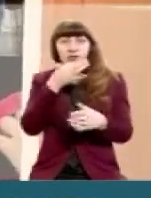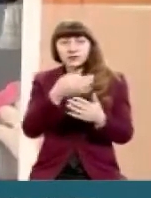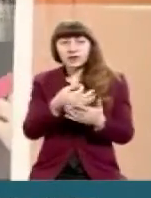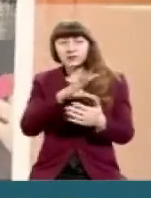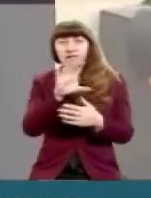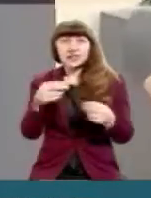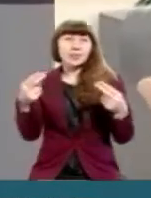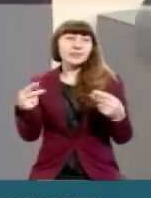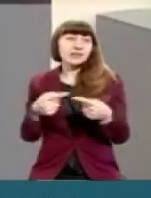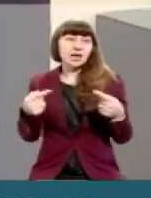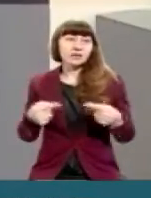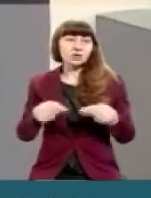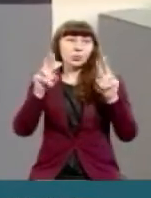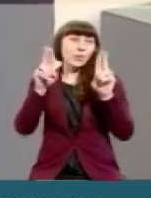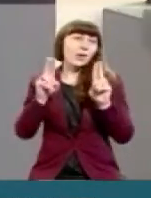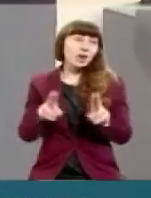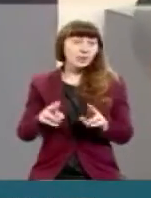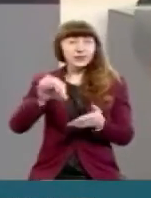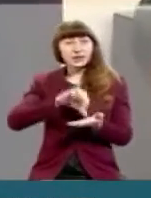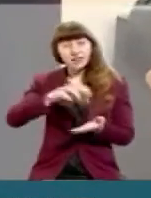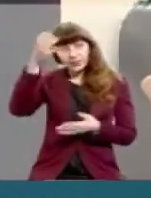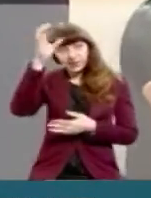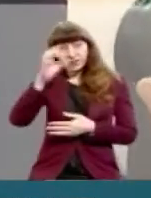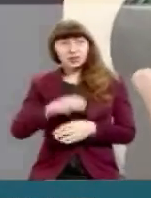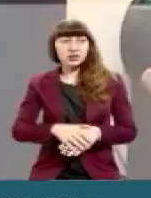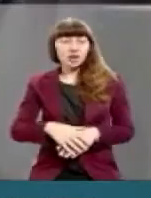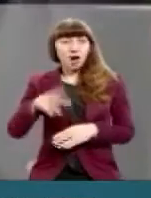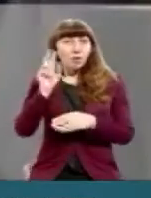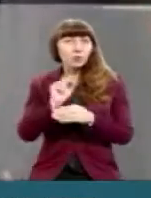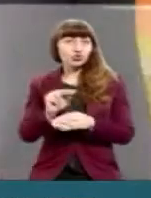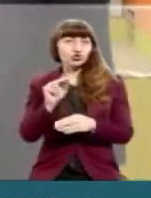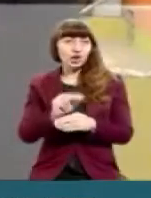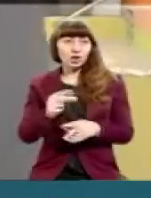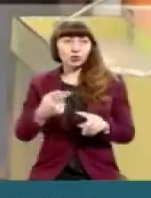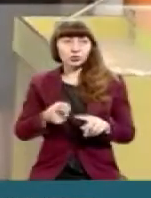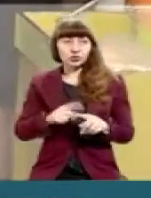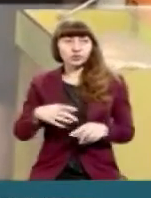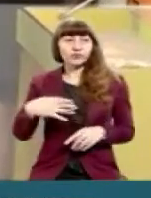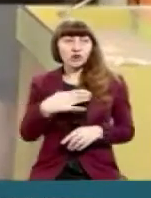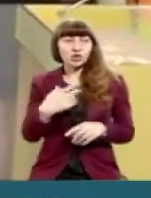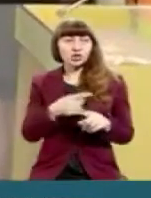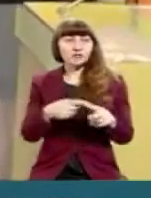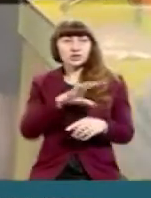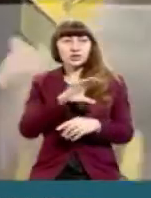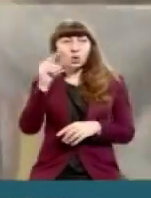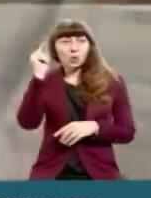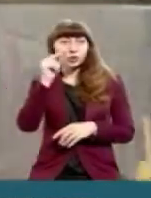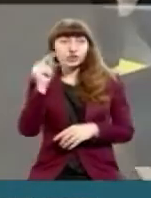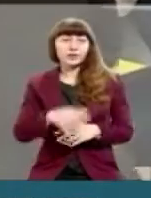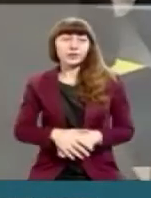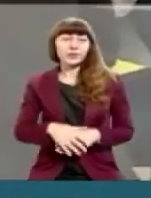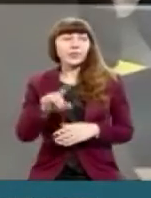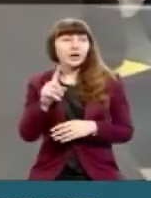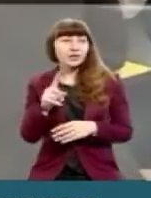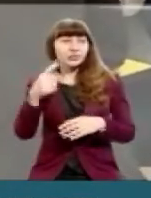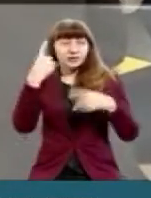всем стандартам. Как говорят представители, психологическое состояние обучающихся – одна из важных составляющих всего учебного процесса.